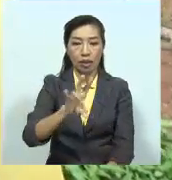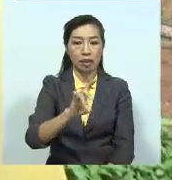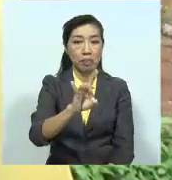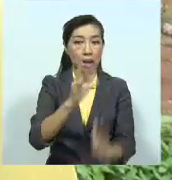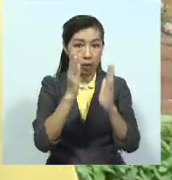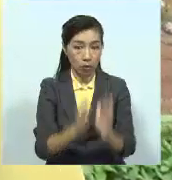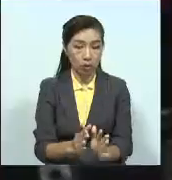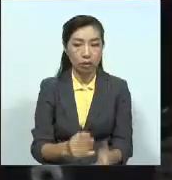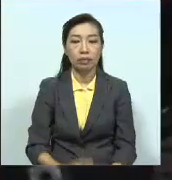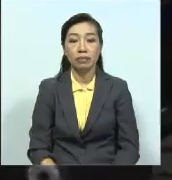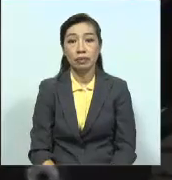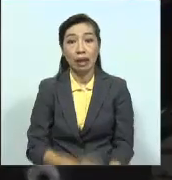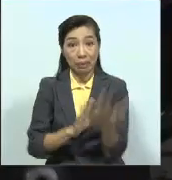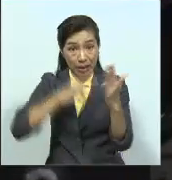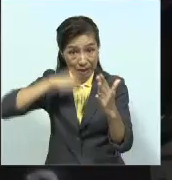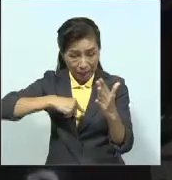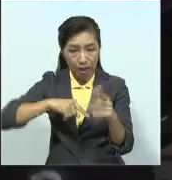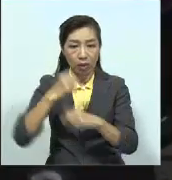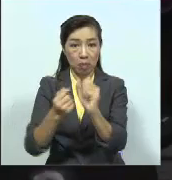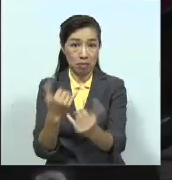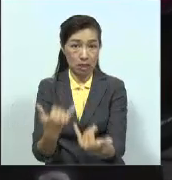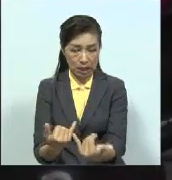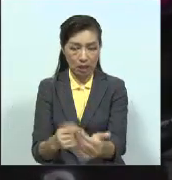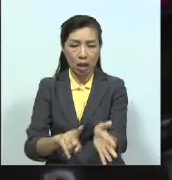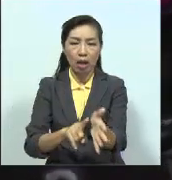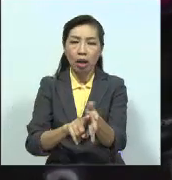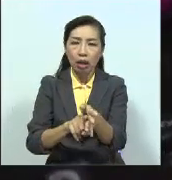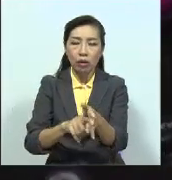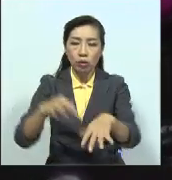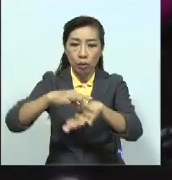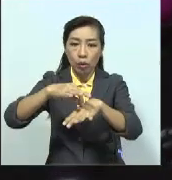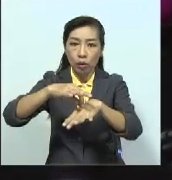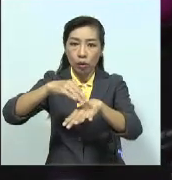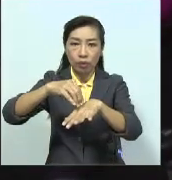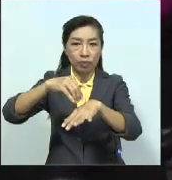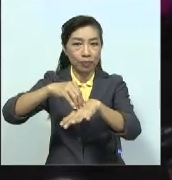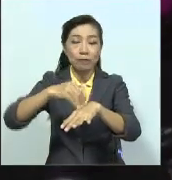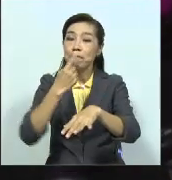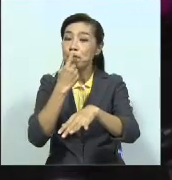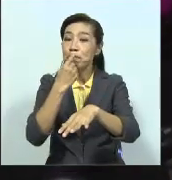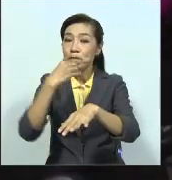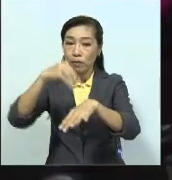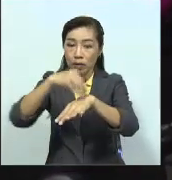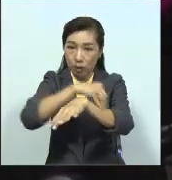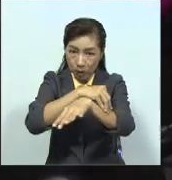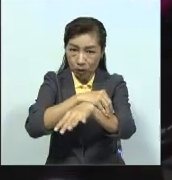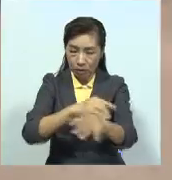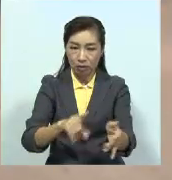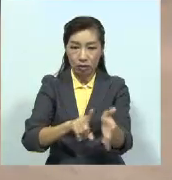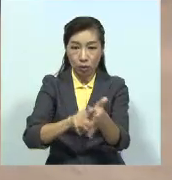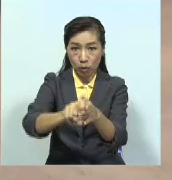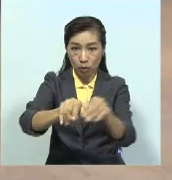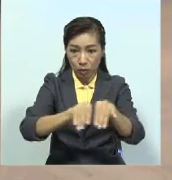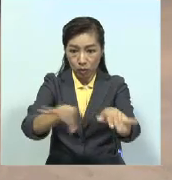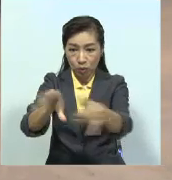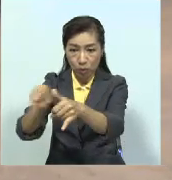ถานการณ์โรคไข้เลือดออกของประเทศไทยประจำปีนี้พบว่ามีแนวโน้มรุนแรงกว่าปีที่ผ่านมาจากข้อมูลสำนักระบา